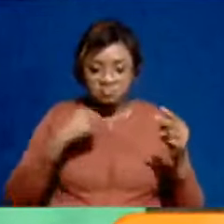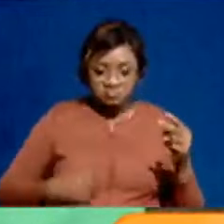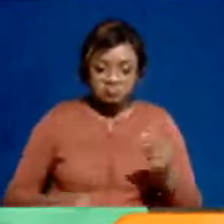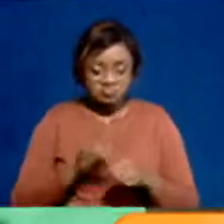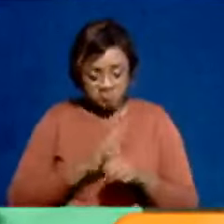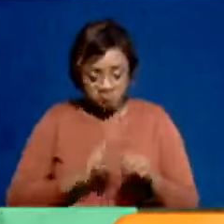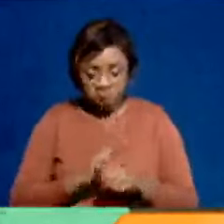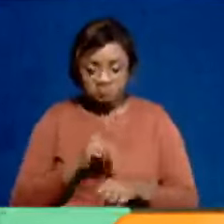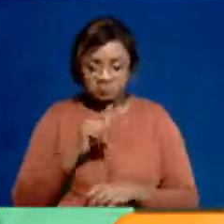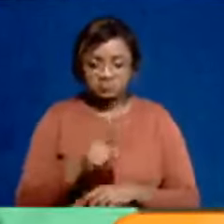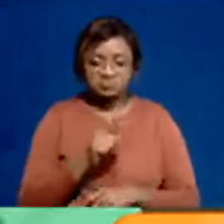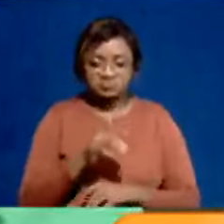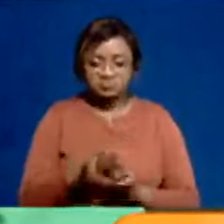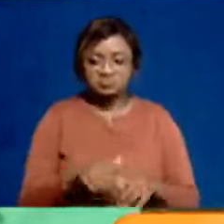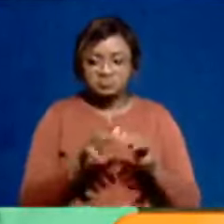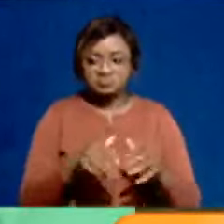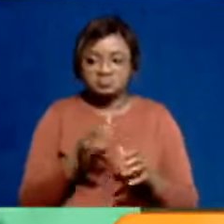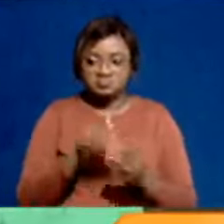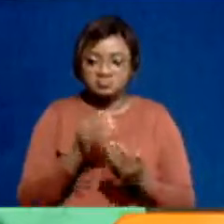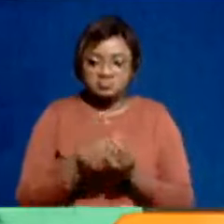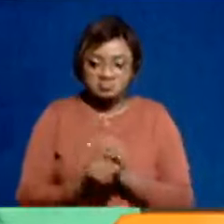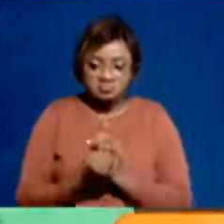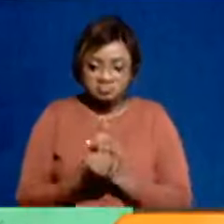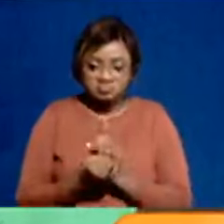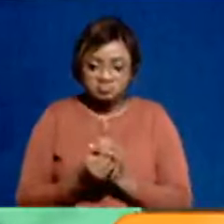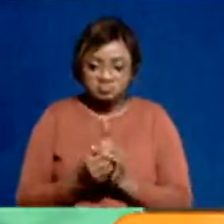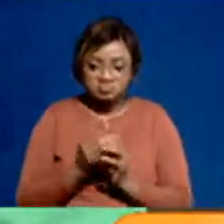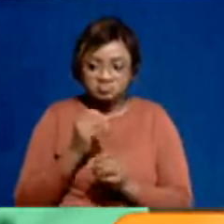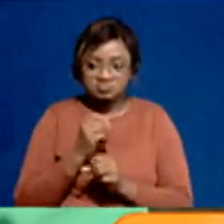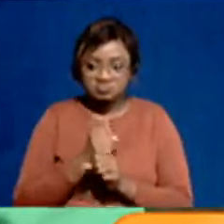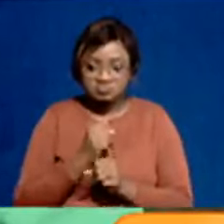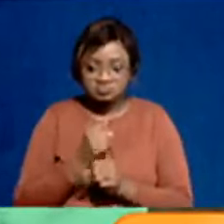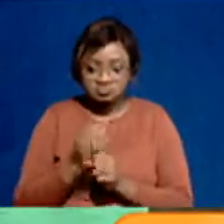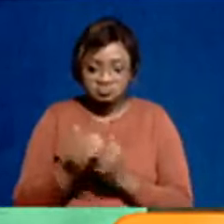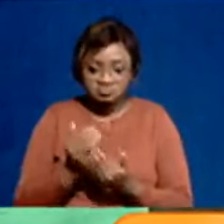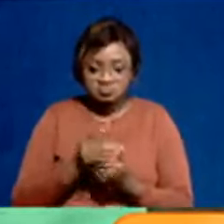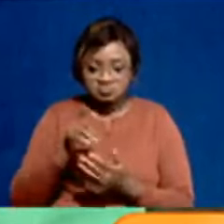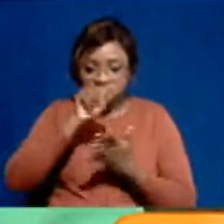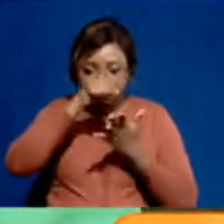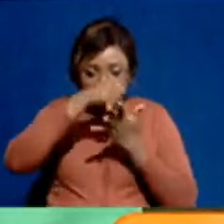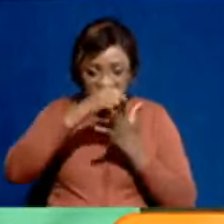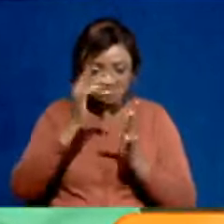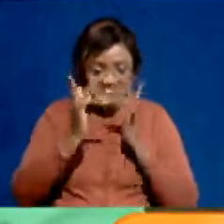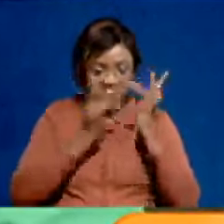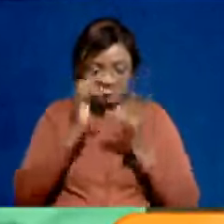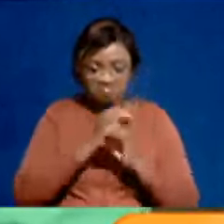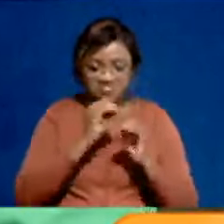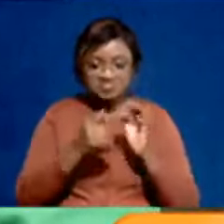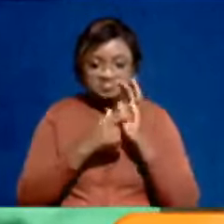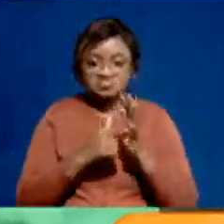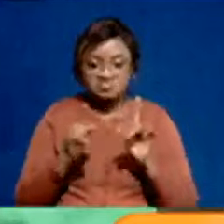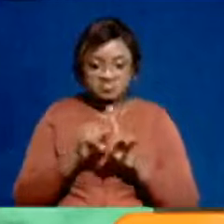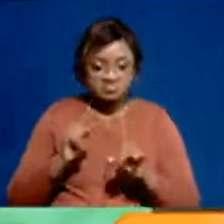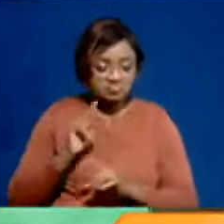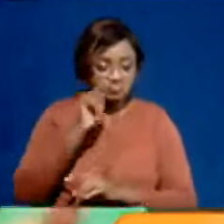hii ukulima wa kulima nguruwe bila herufi mbaya. Tena tulitembelea shamba moja huko Uganda